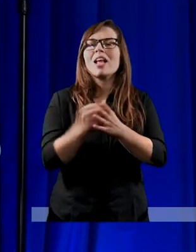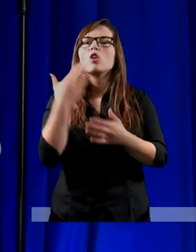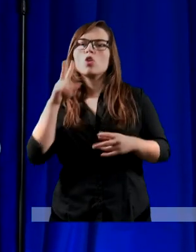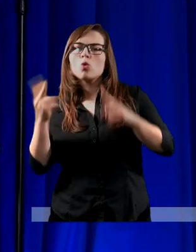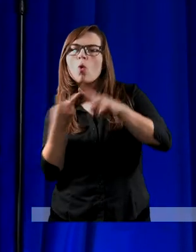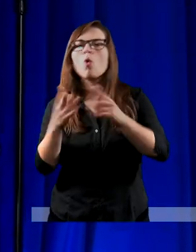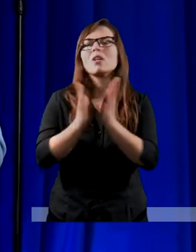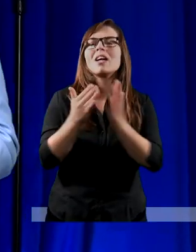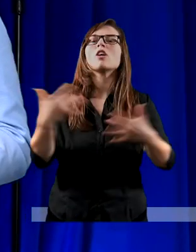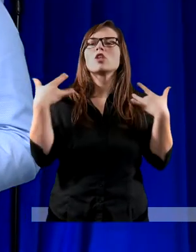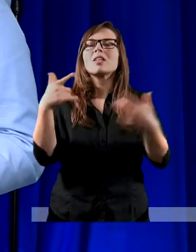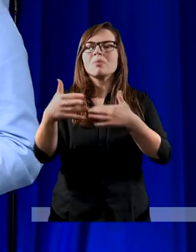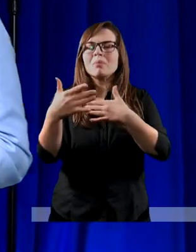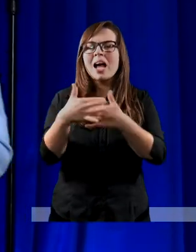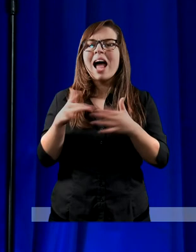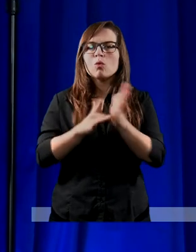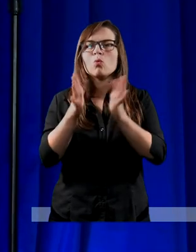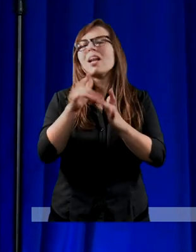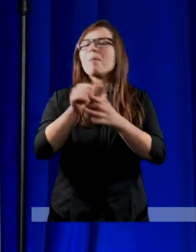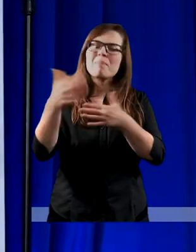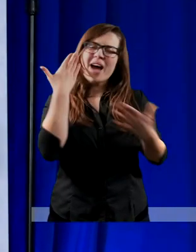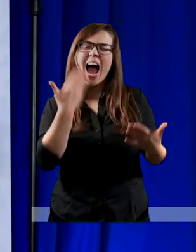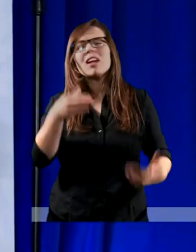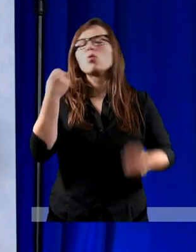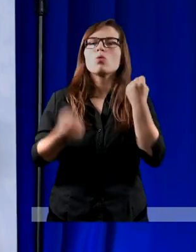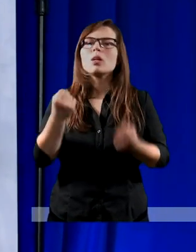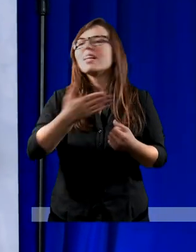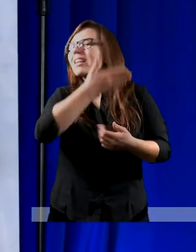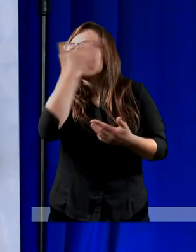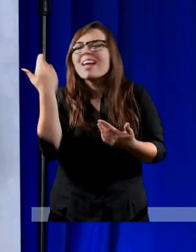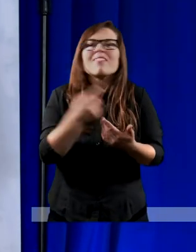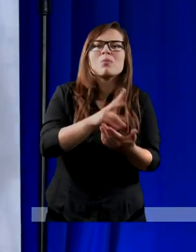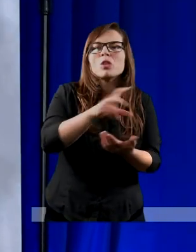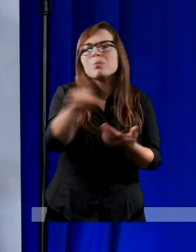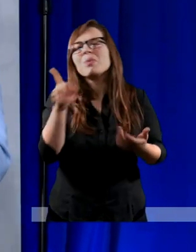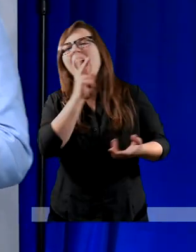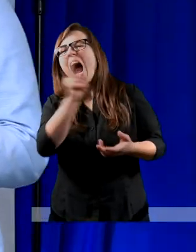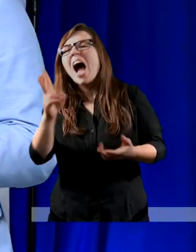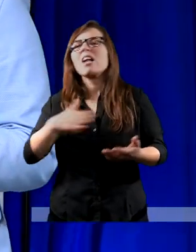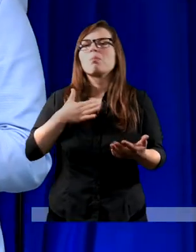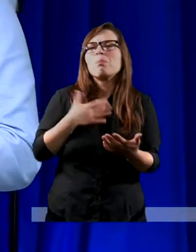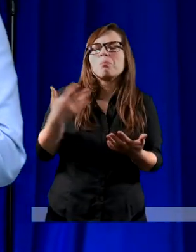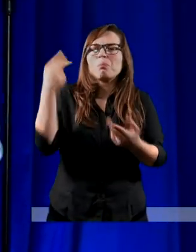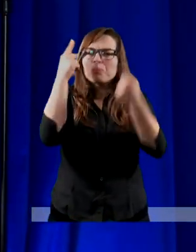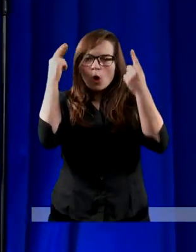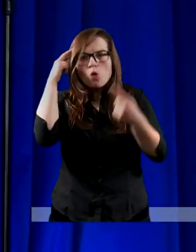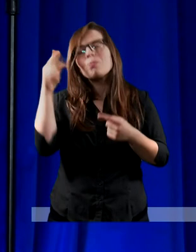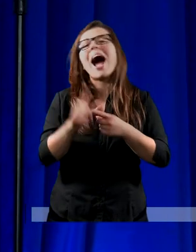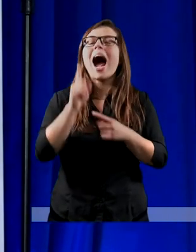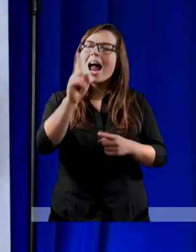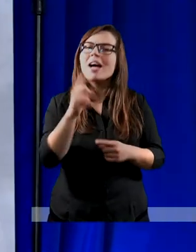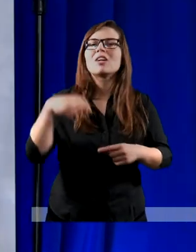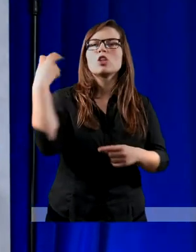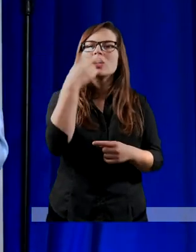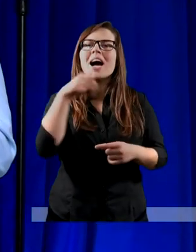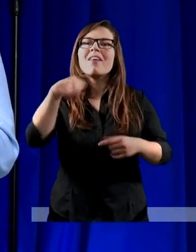trzymam drugą, Czekając na Jezusa. Ona jest bardzo trudna i nie wiem, czy każdy by przez nią przeszedł, ale co ciekawe,